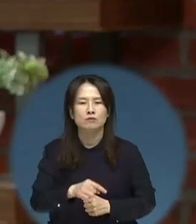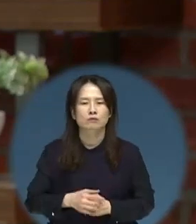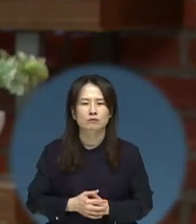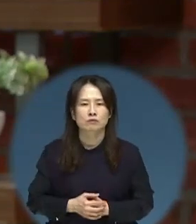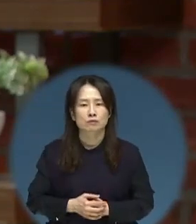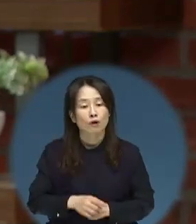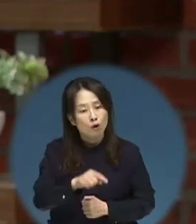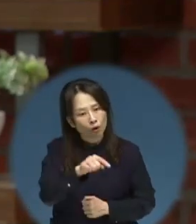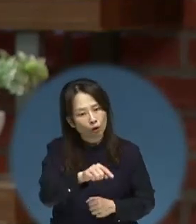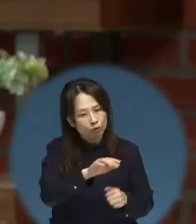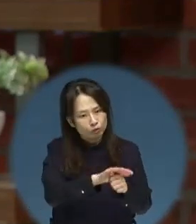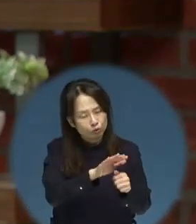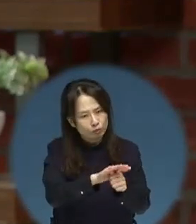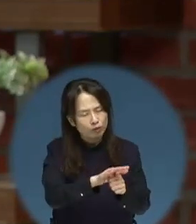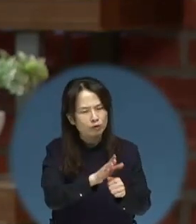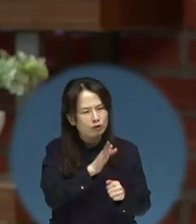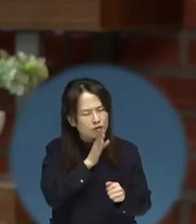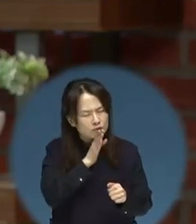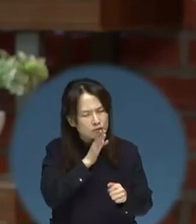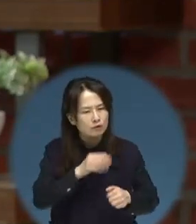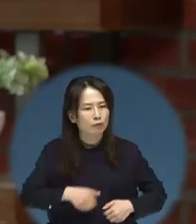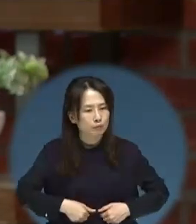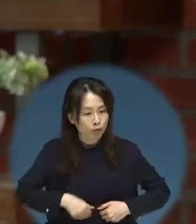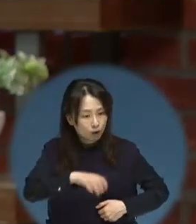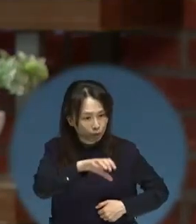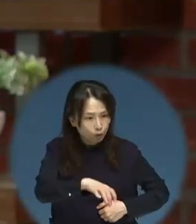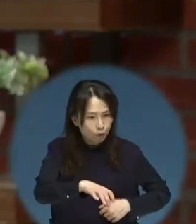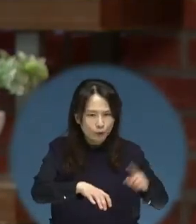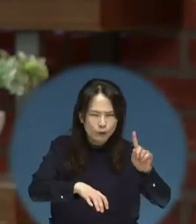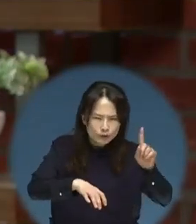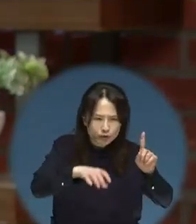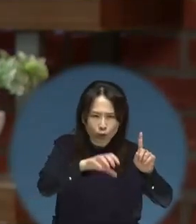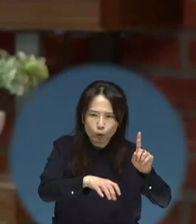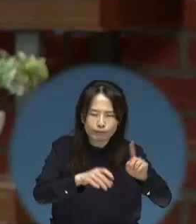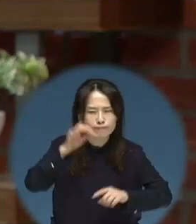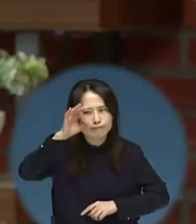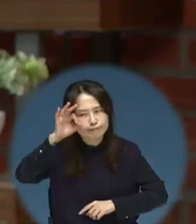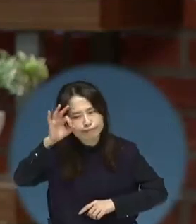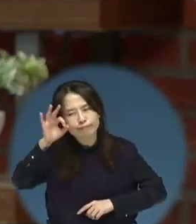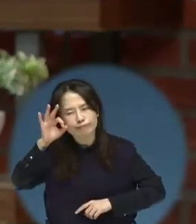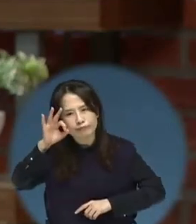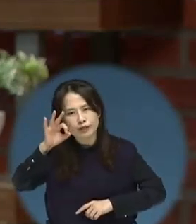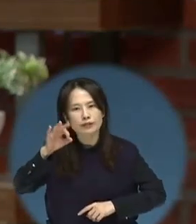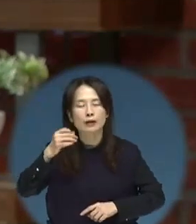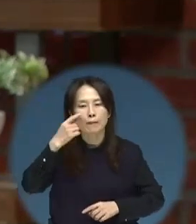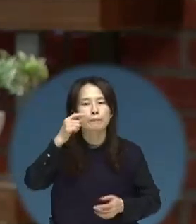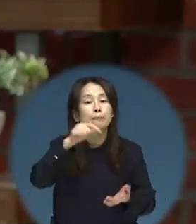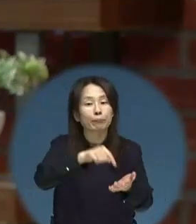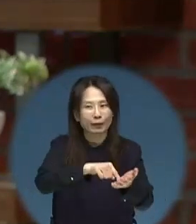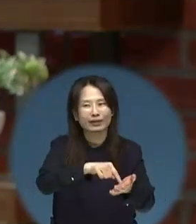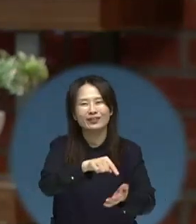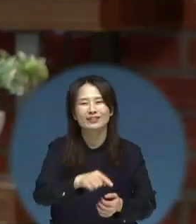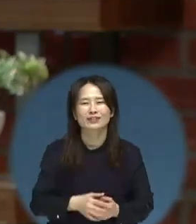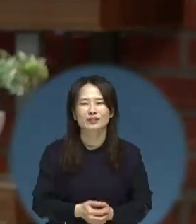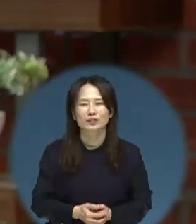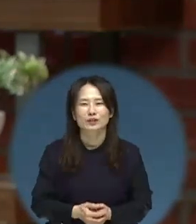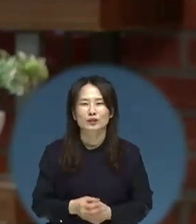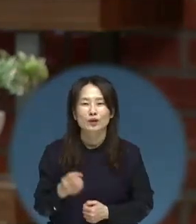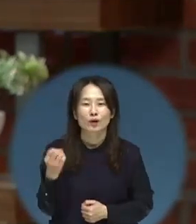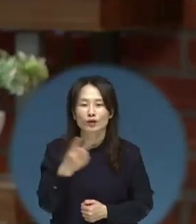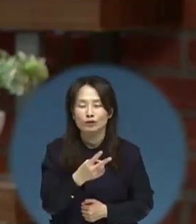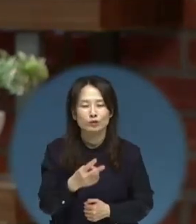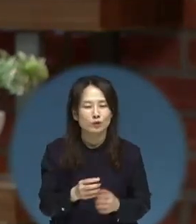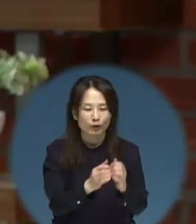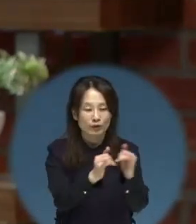이곳에다가 하면은 정말 필요로 한 게 아닐까? 이런 작은 비영리가 들어갈 수 있는 곳이 아닐까? 라는 생각이 들었고 무엇보다 주민들이 좀